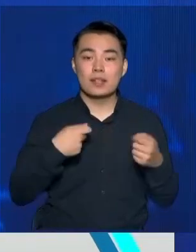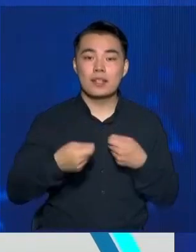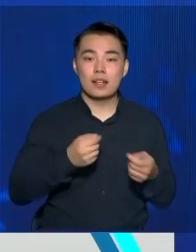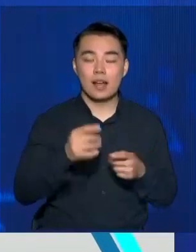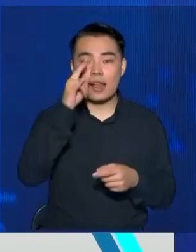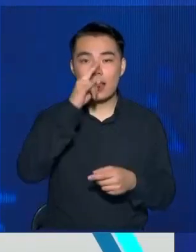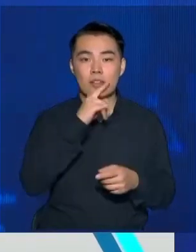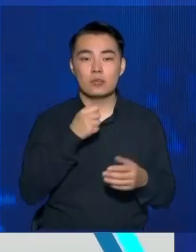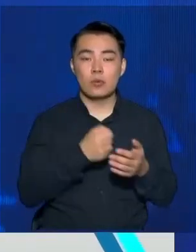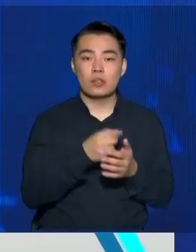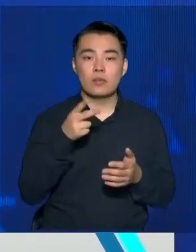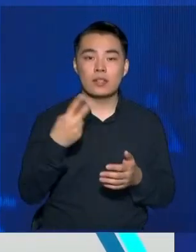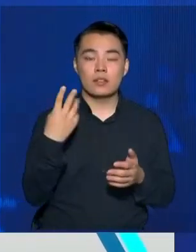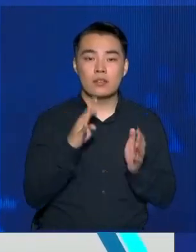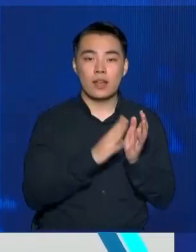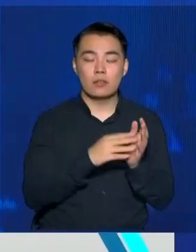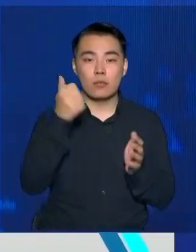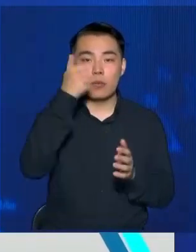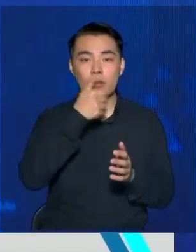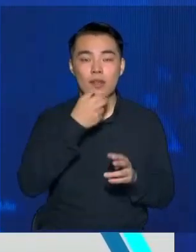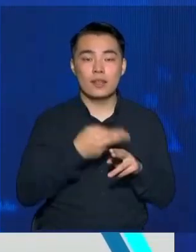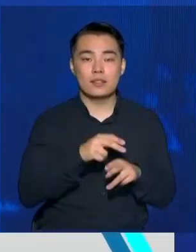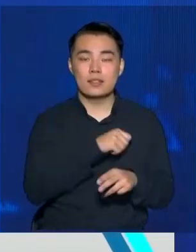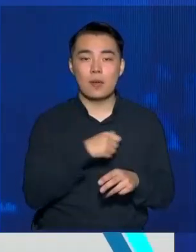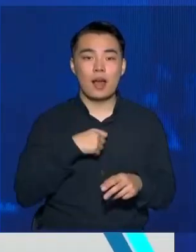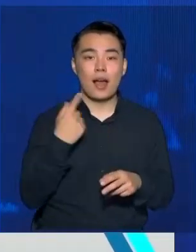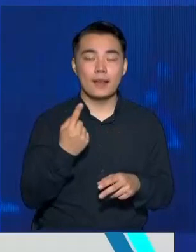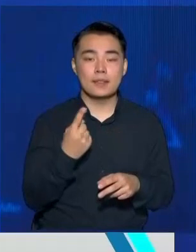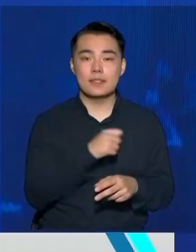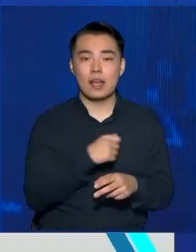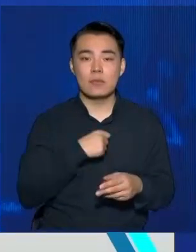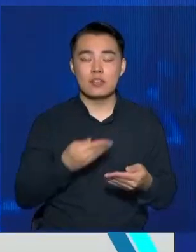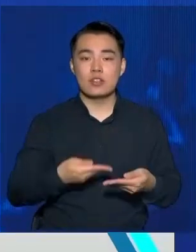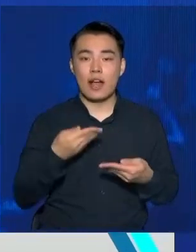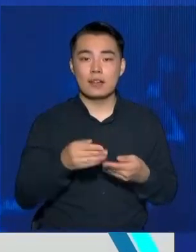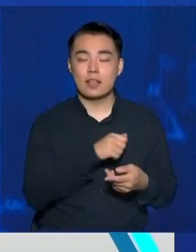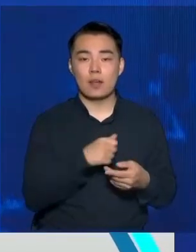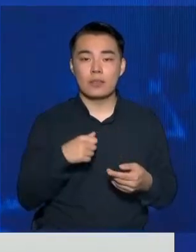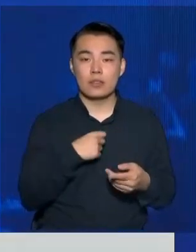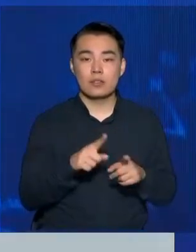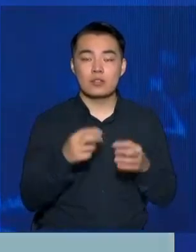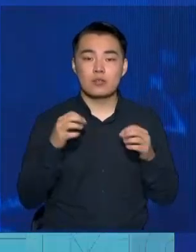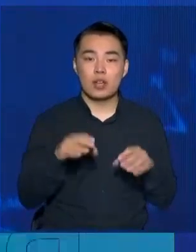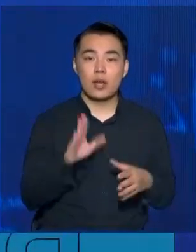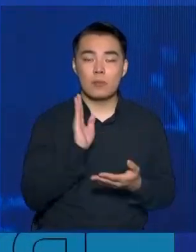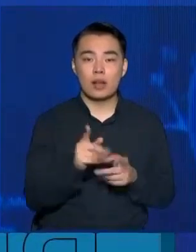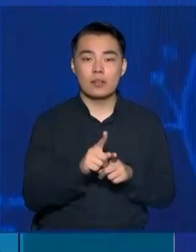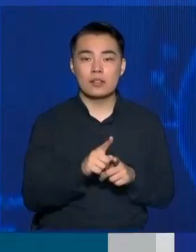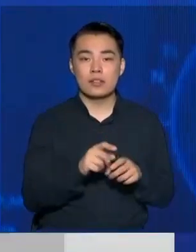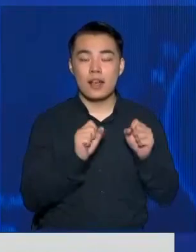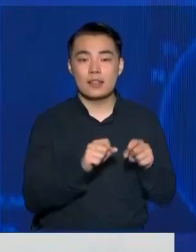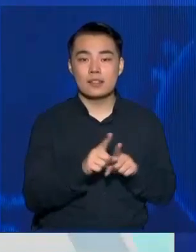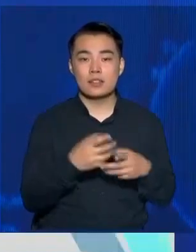Казахстана к 2029 году. Это один из тех шагов, которые сейчас предпринимает Министерство здравоохранения в